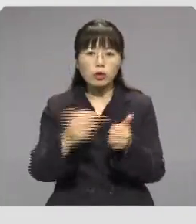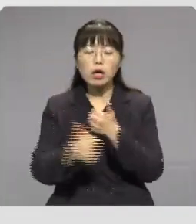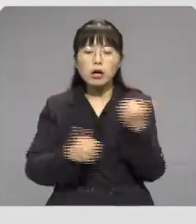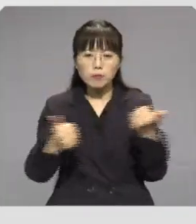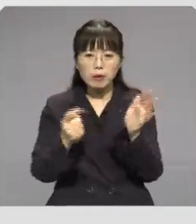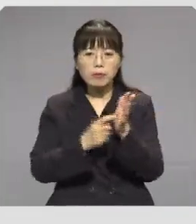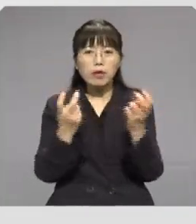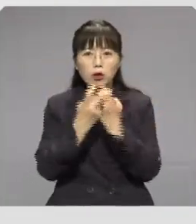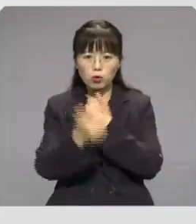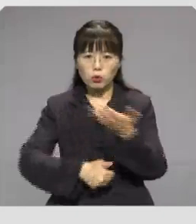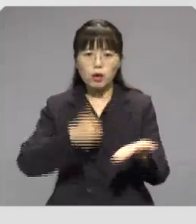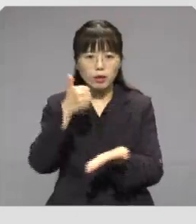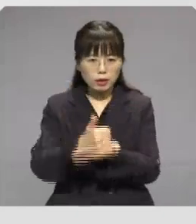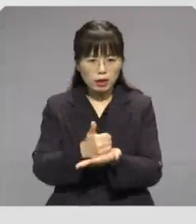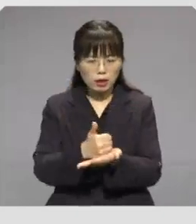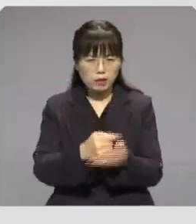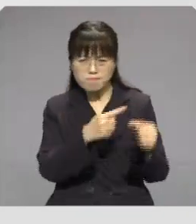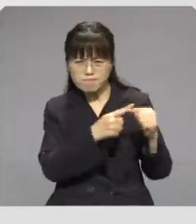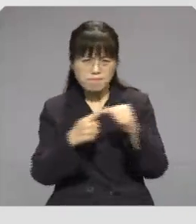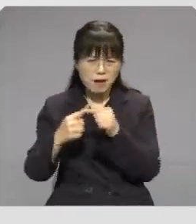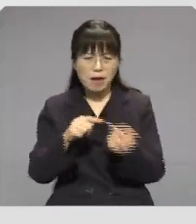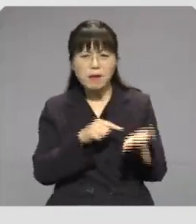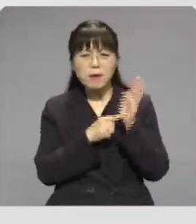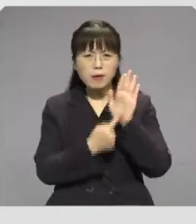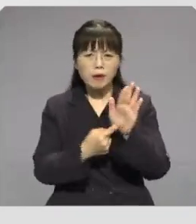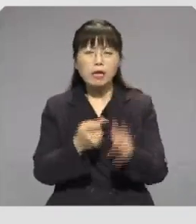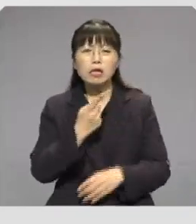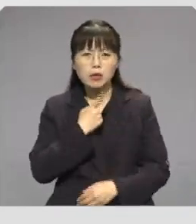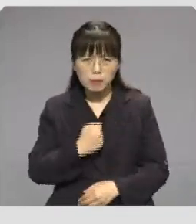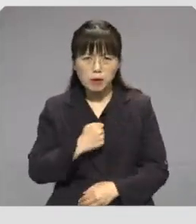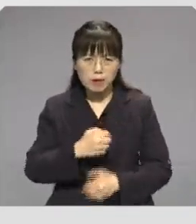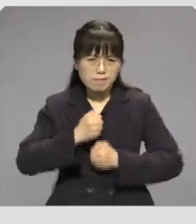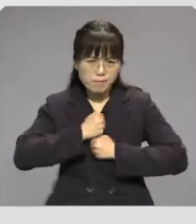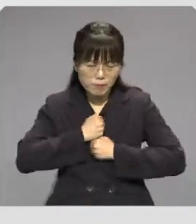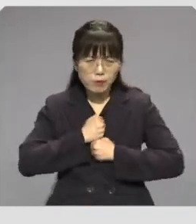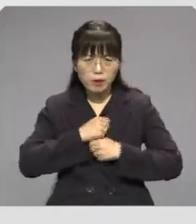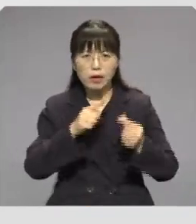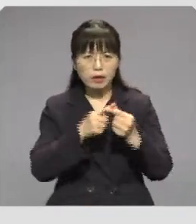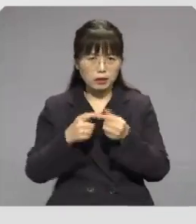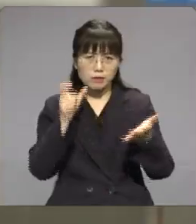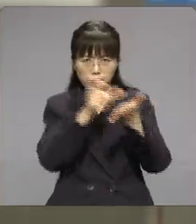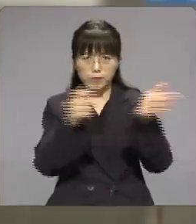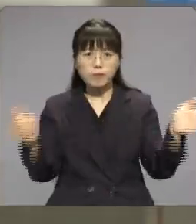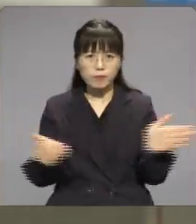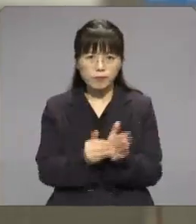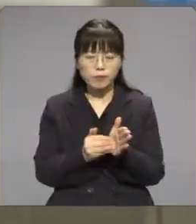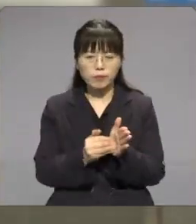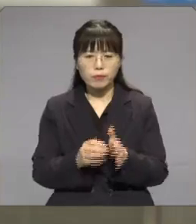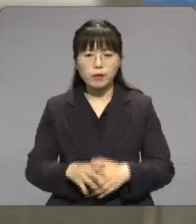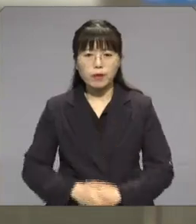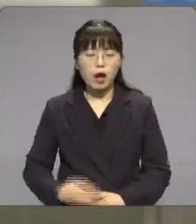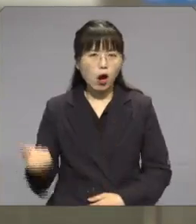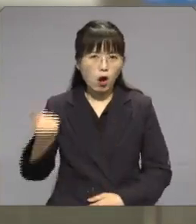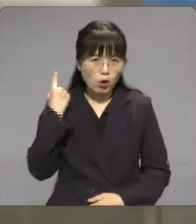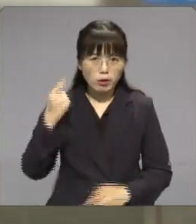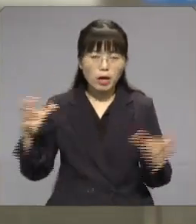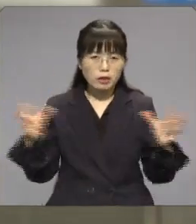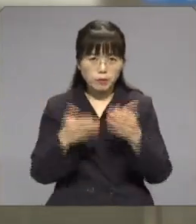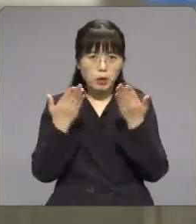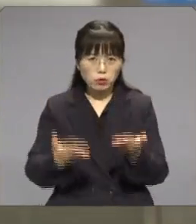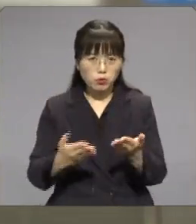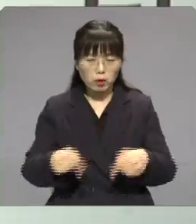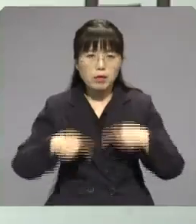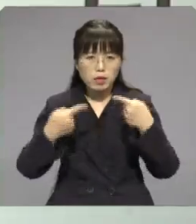대한전공의협의회 비상대책위원장은 일방적으로 발표했다며 신중하라는 글을 올렸습니다. 어제 집단